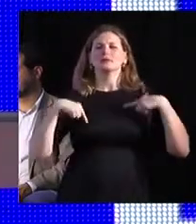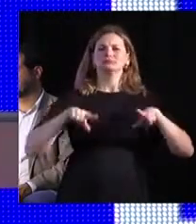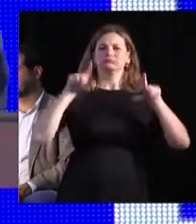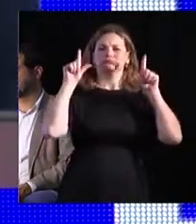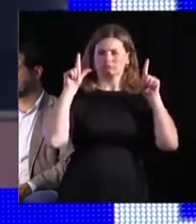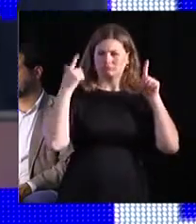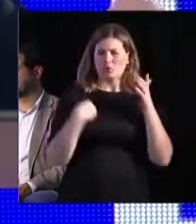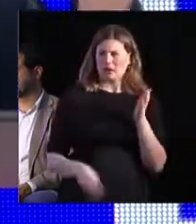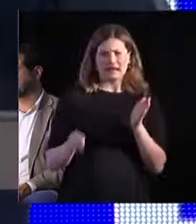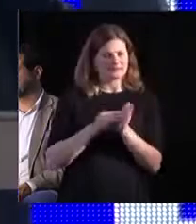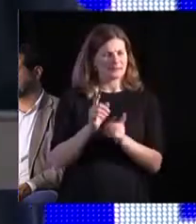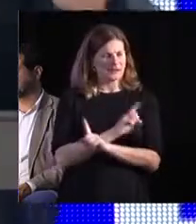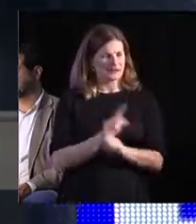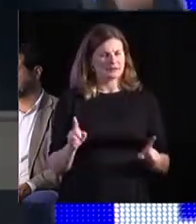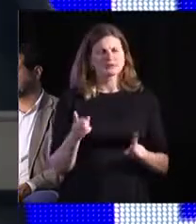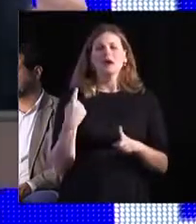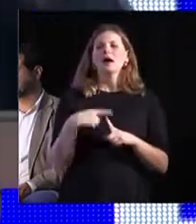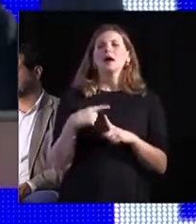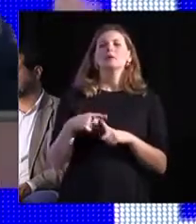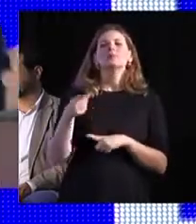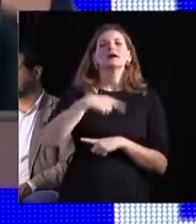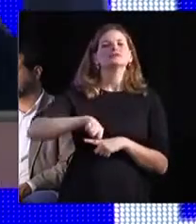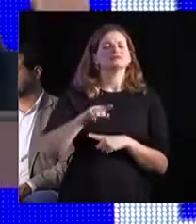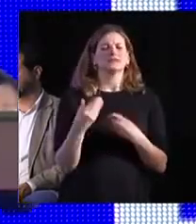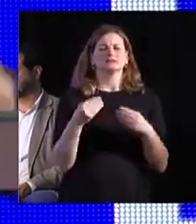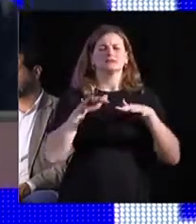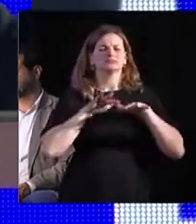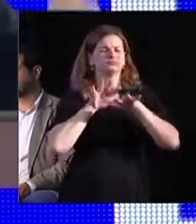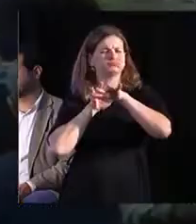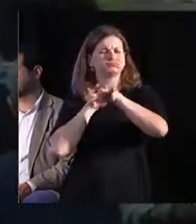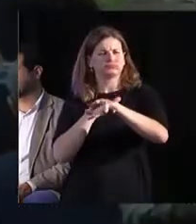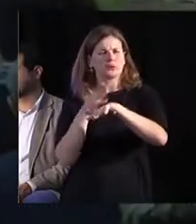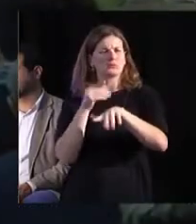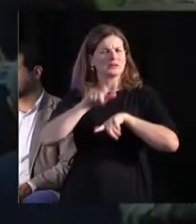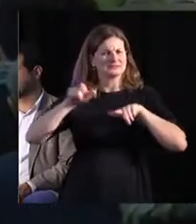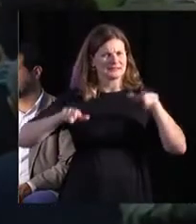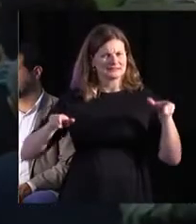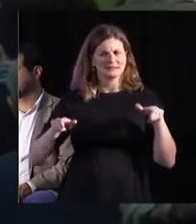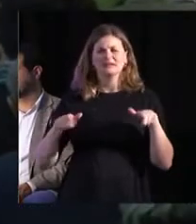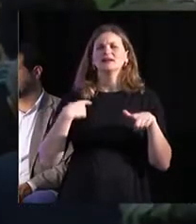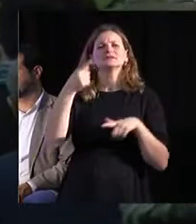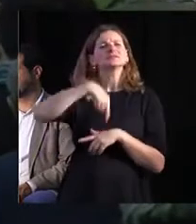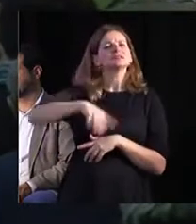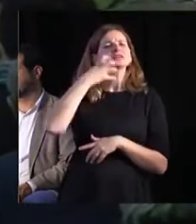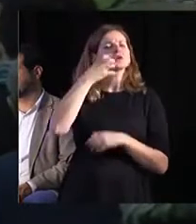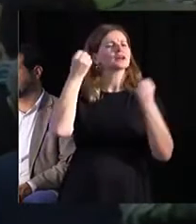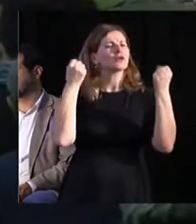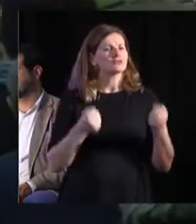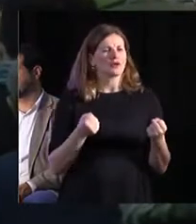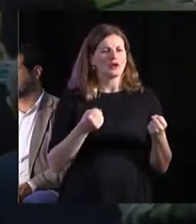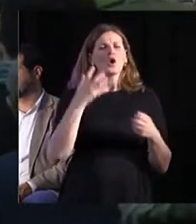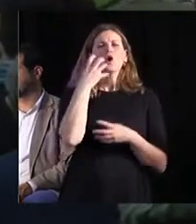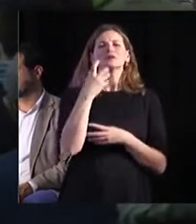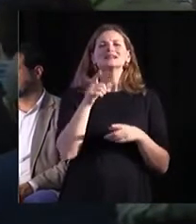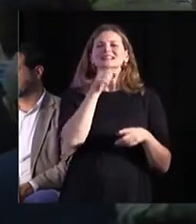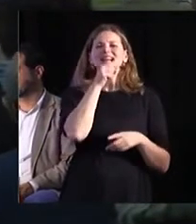Moncloa, que ens tindreu davant perquè som més i ens tindreu entomant un crit que és un crit dels